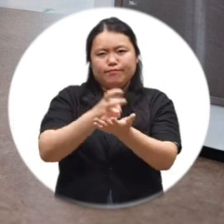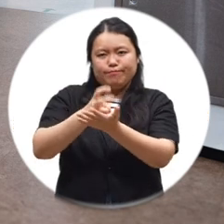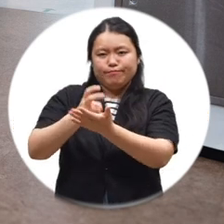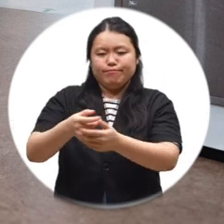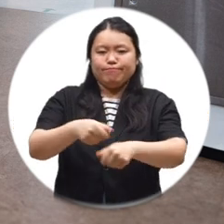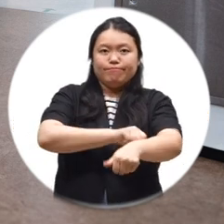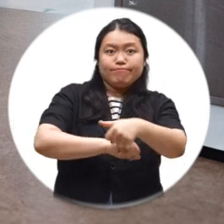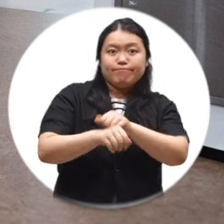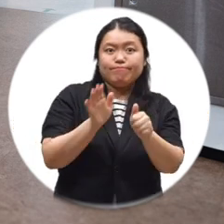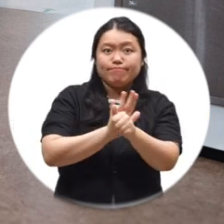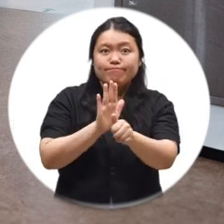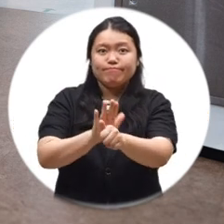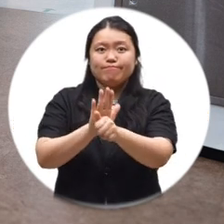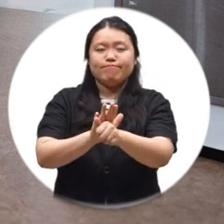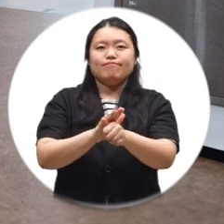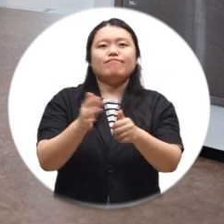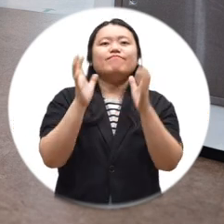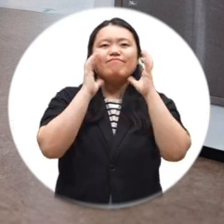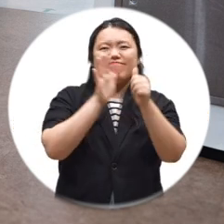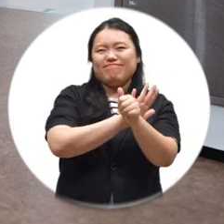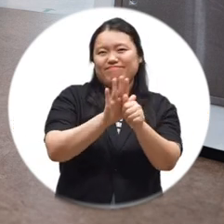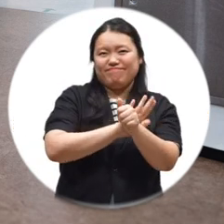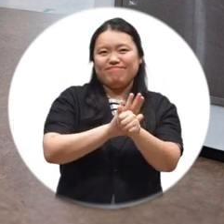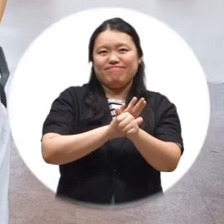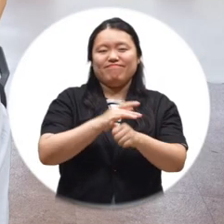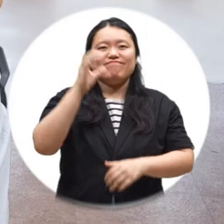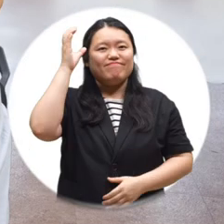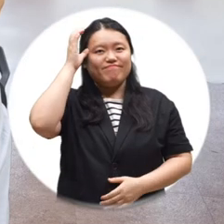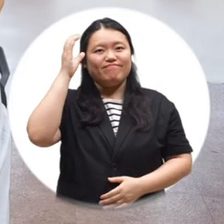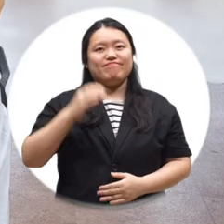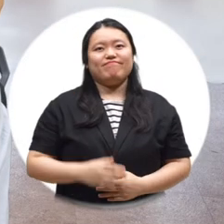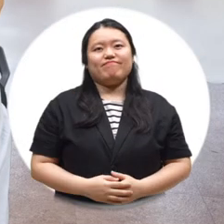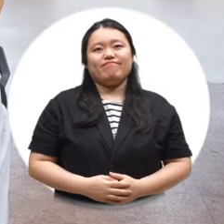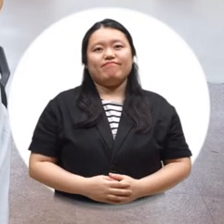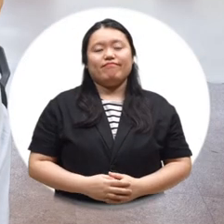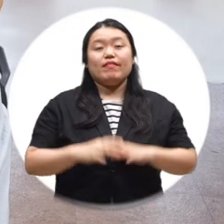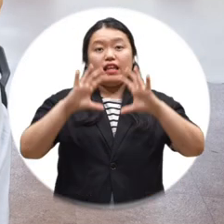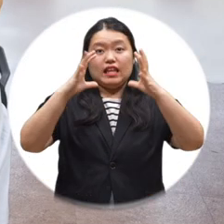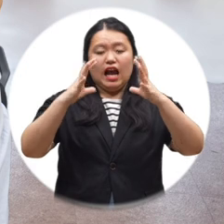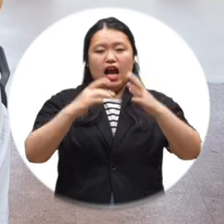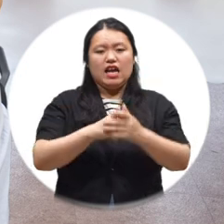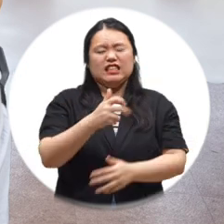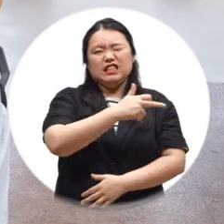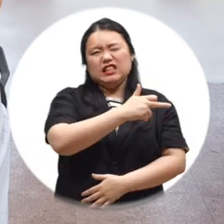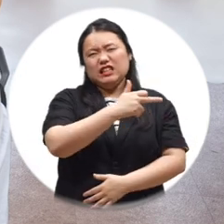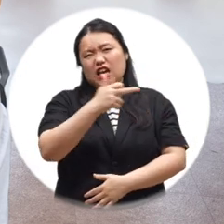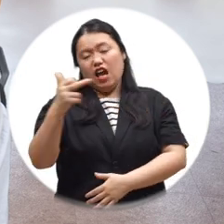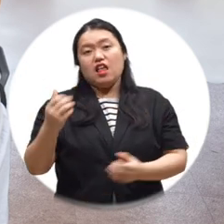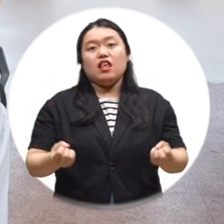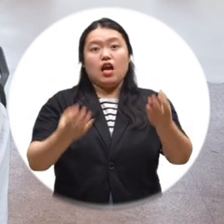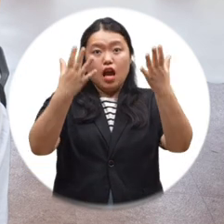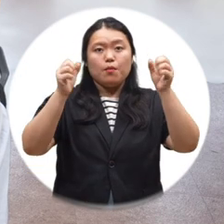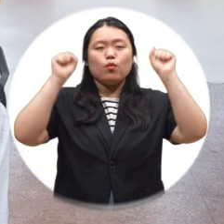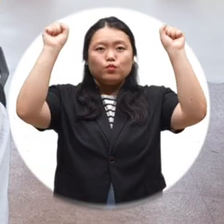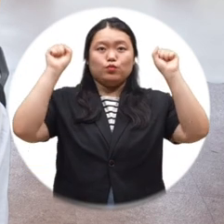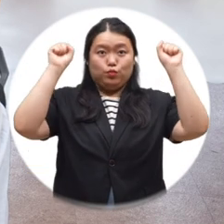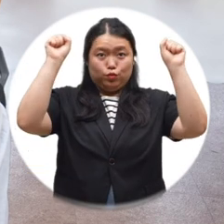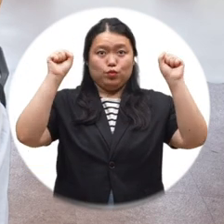대한민국 대표 아동 친화도시로 도약하길 희망합니다. 국내 최대 규모의 해양스포츠 축제인